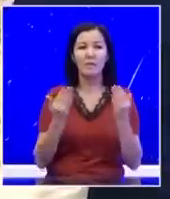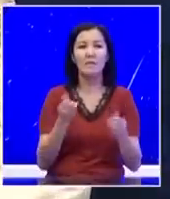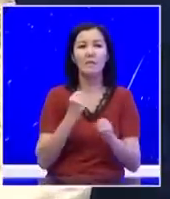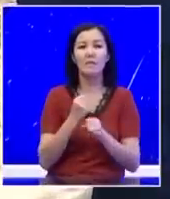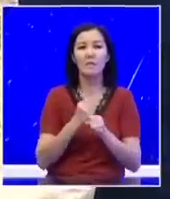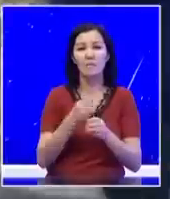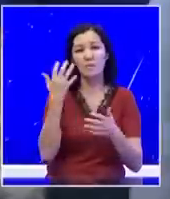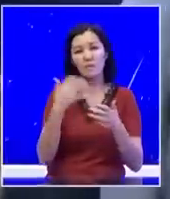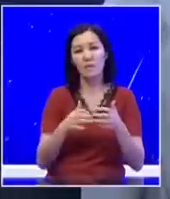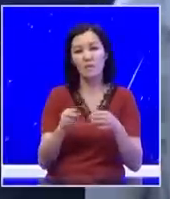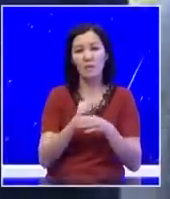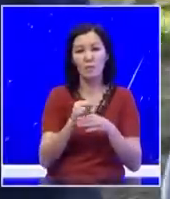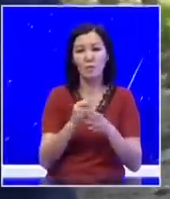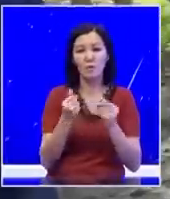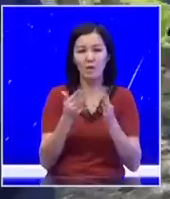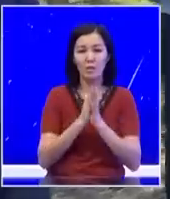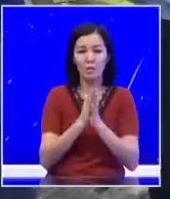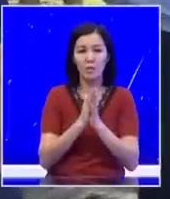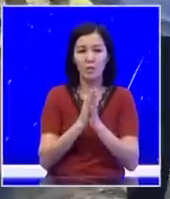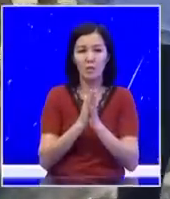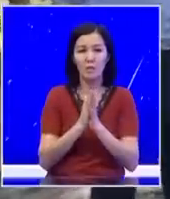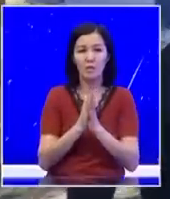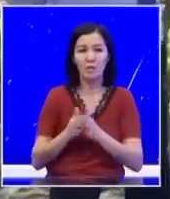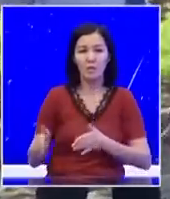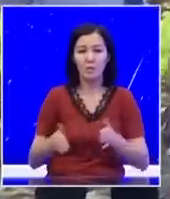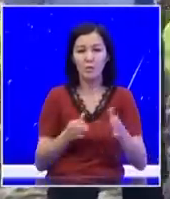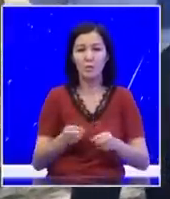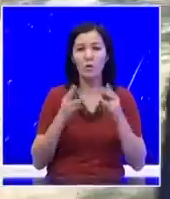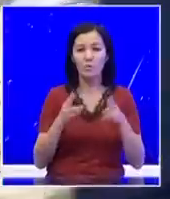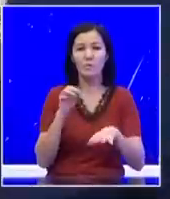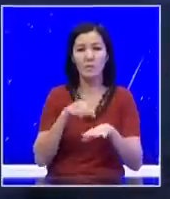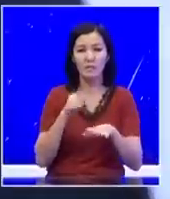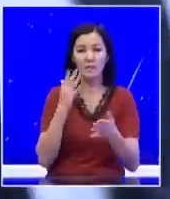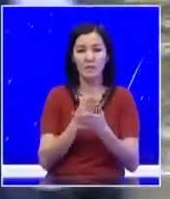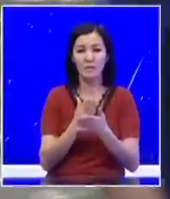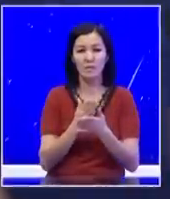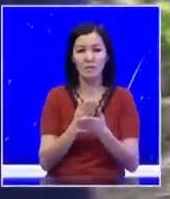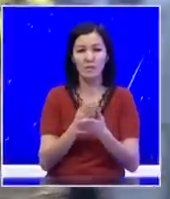ақша сұрағанбыз қазір. Жоқ. Жол қауіпсіздігіне әсер етіп отырған қарашы.